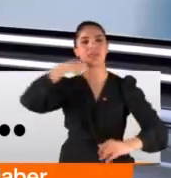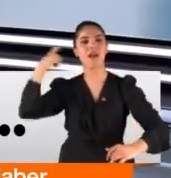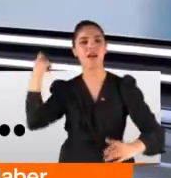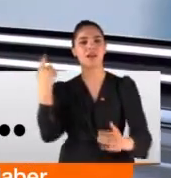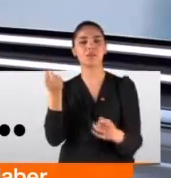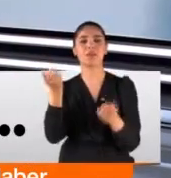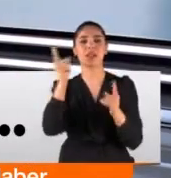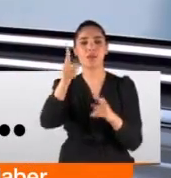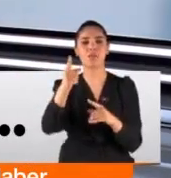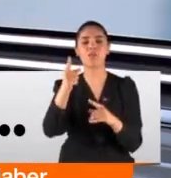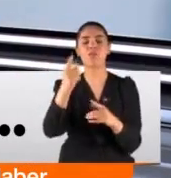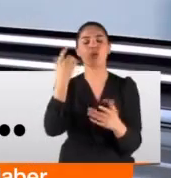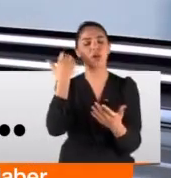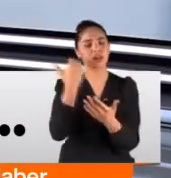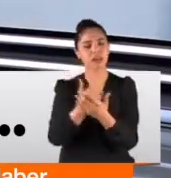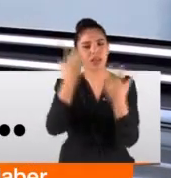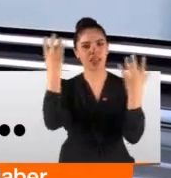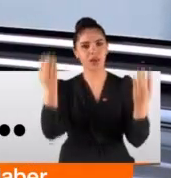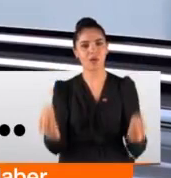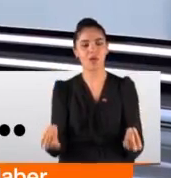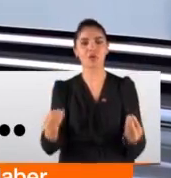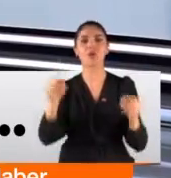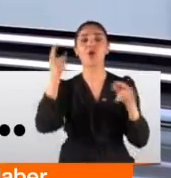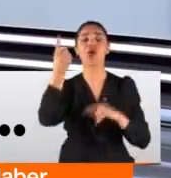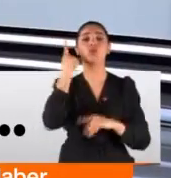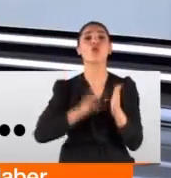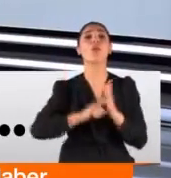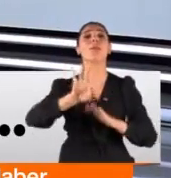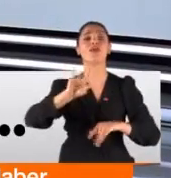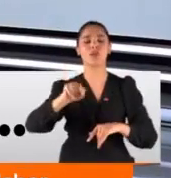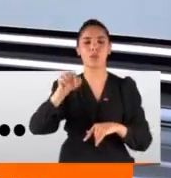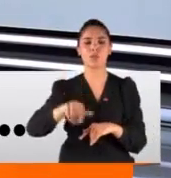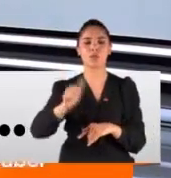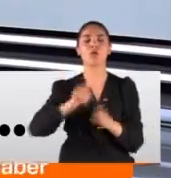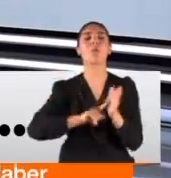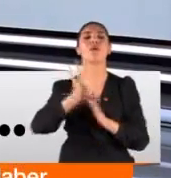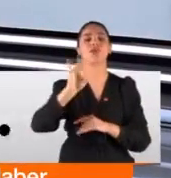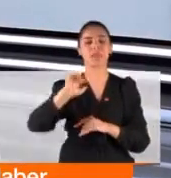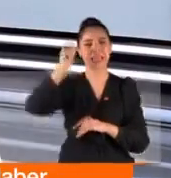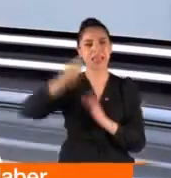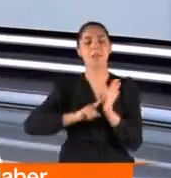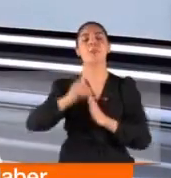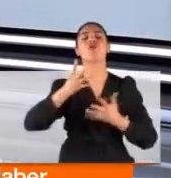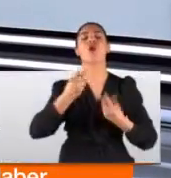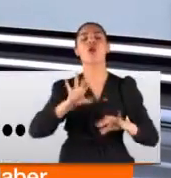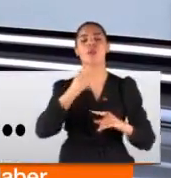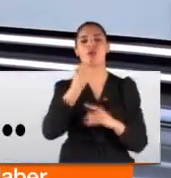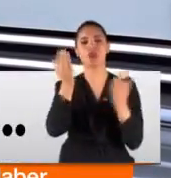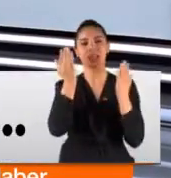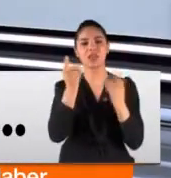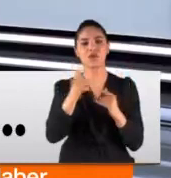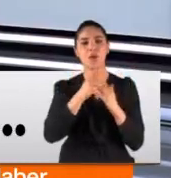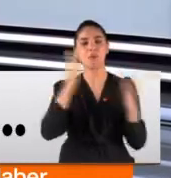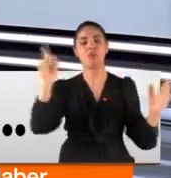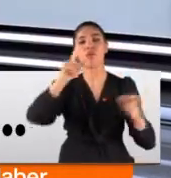yerini bir ibret vesikası olarak almıştır. Ve dün başaramadılar, bugün başaramadılar, yarın da inşallah başaramayacak. Bugün büyük